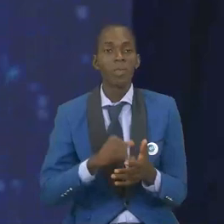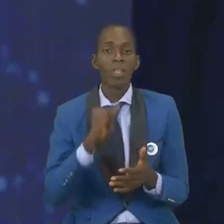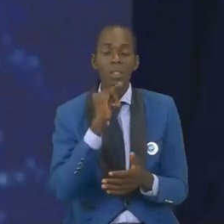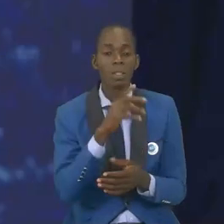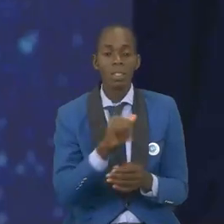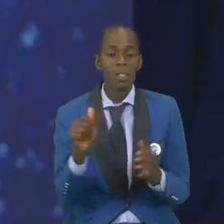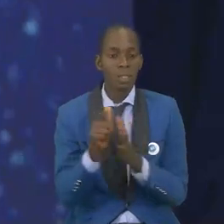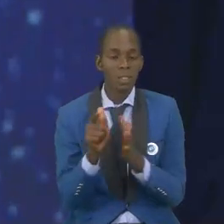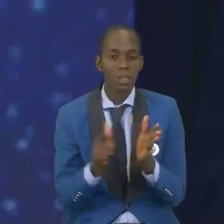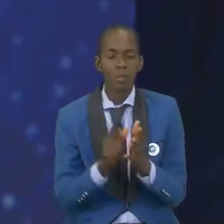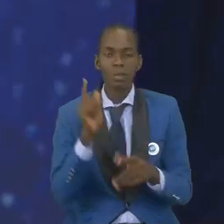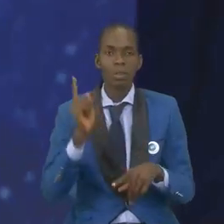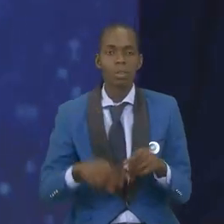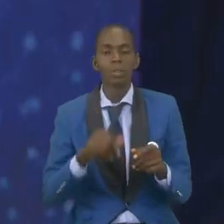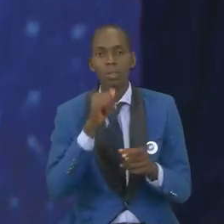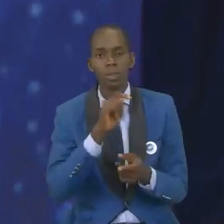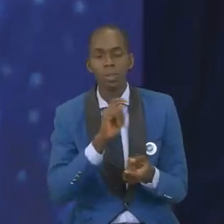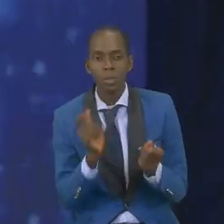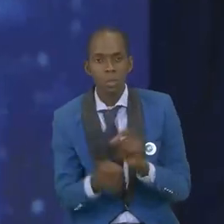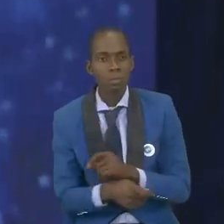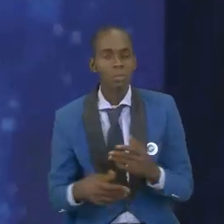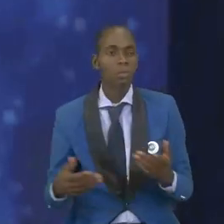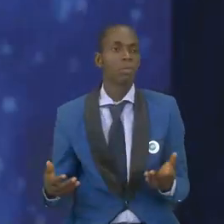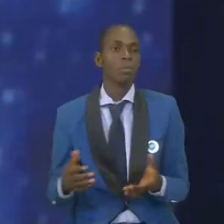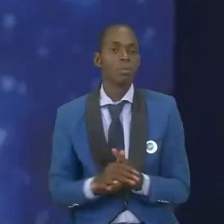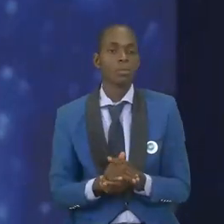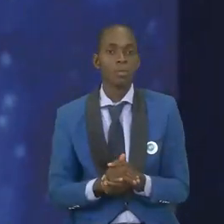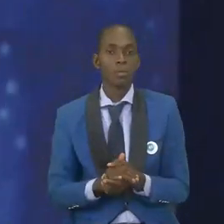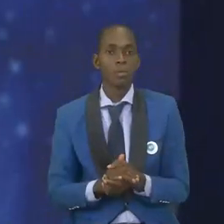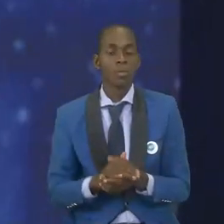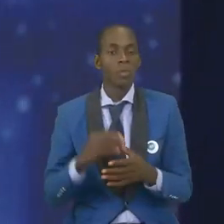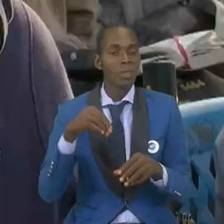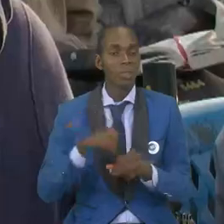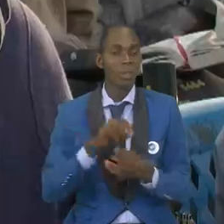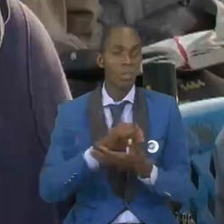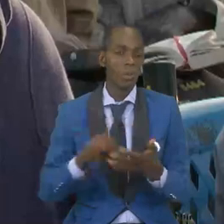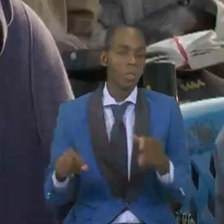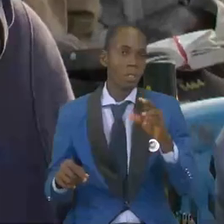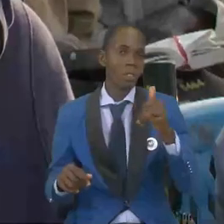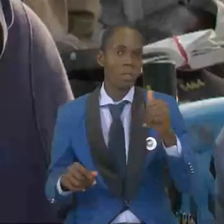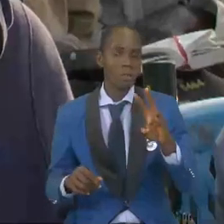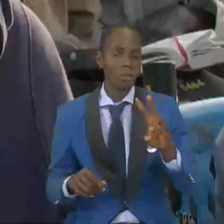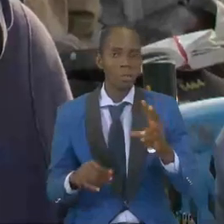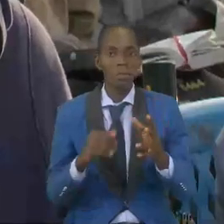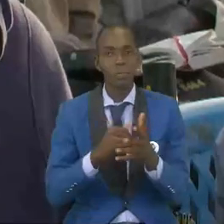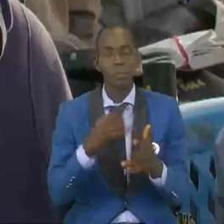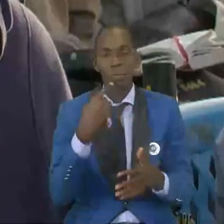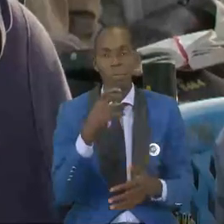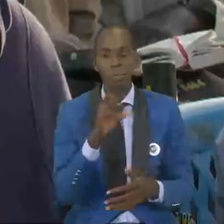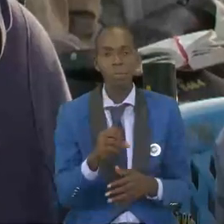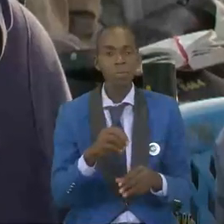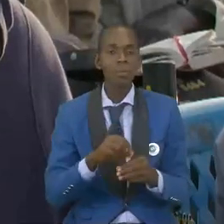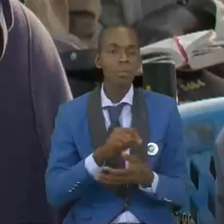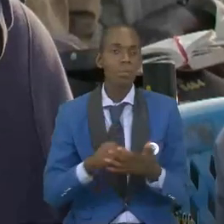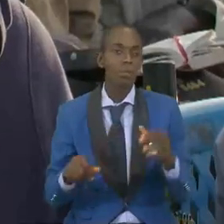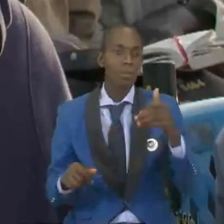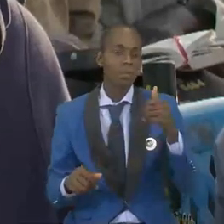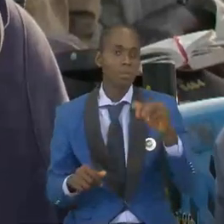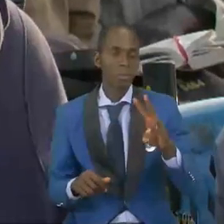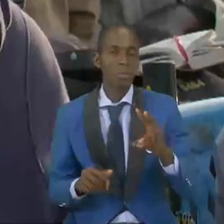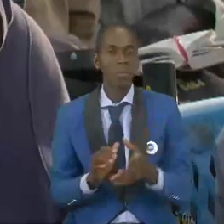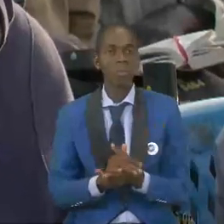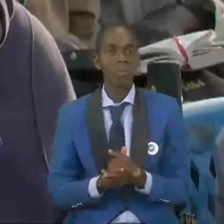disent, tu l'as mis par écrit, c'est un décret. Tu ne peux plus changer ça, même pas pour ton favori Daniel. Verset